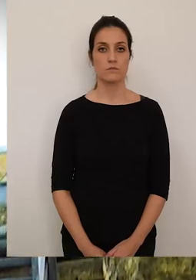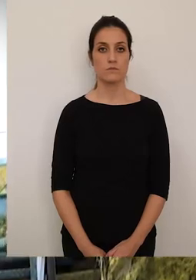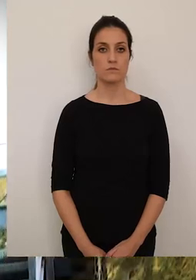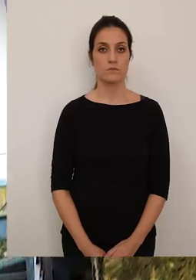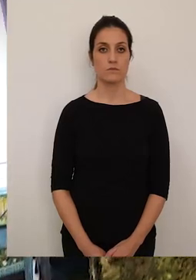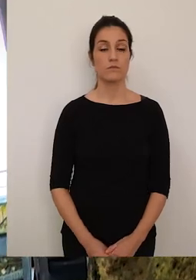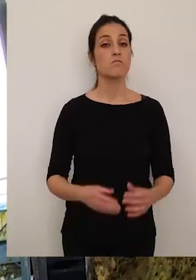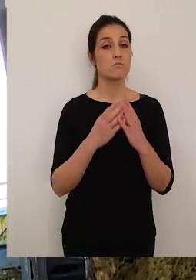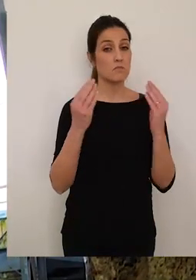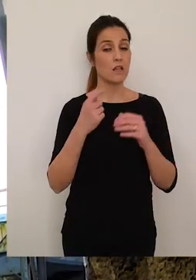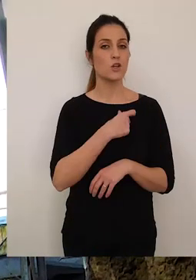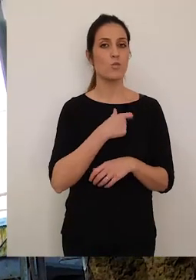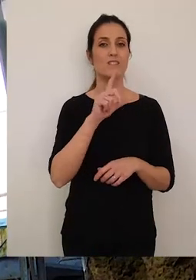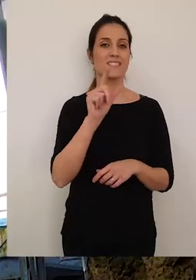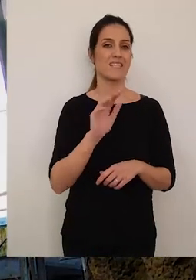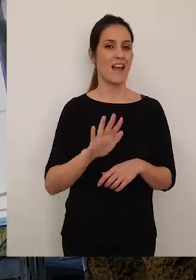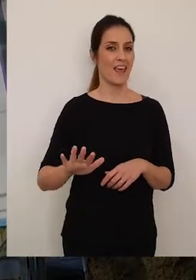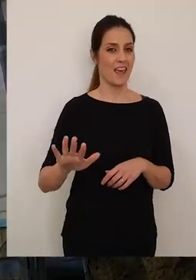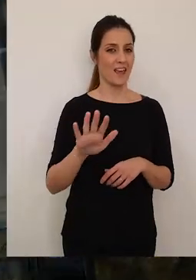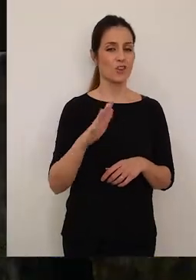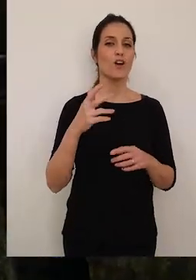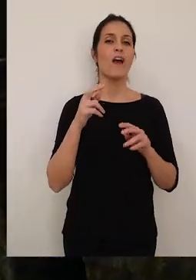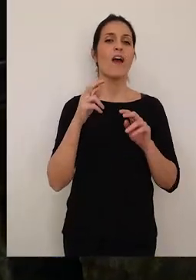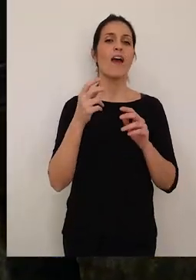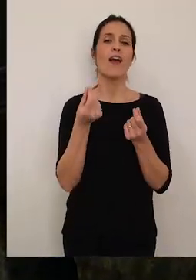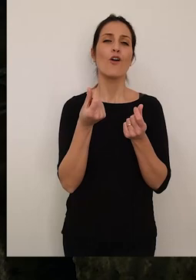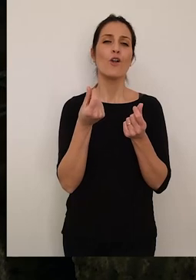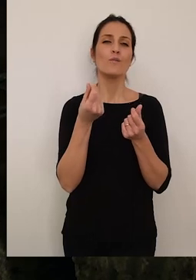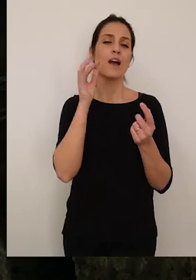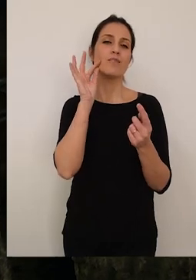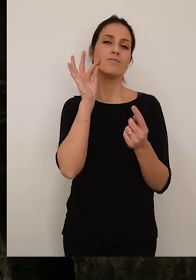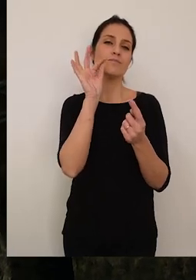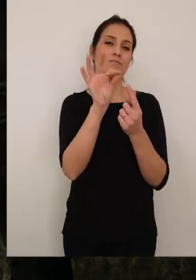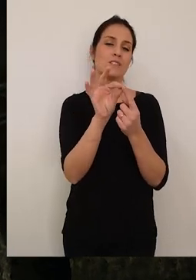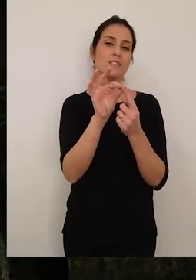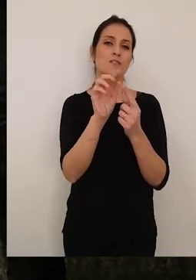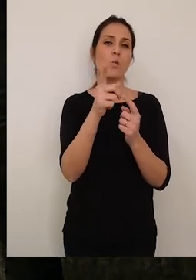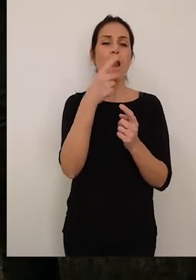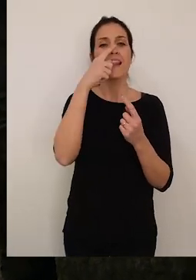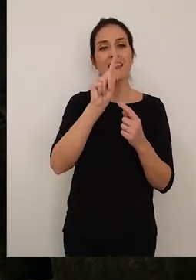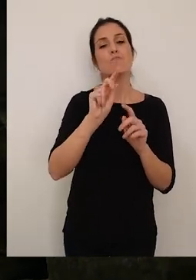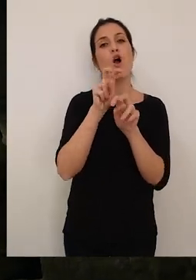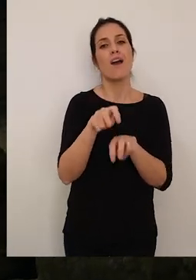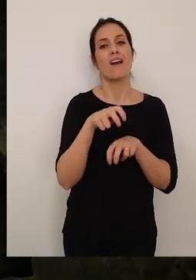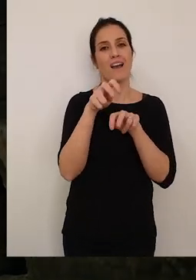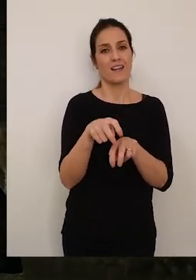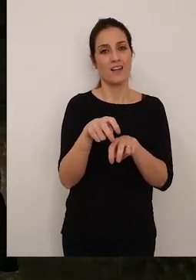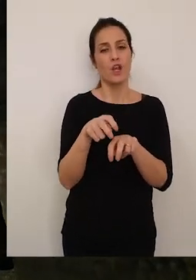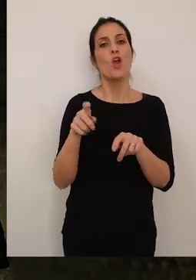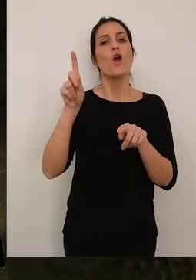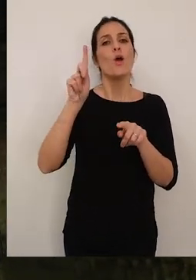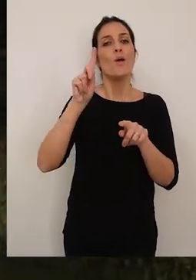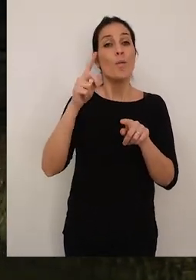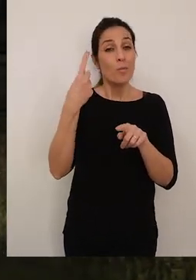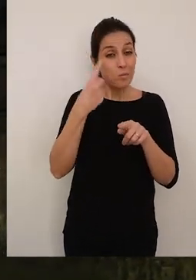Come per molti comuni del Salento, la cui economia principale era prevalentemente di tipo agricolo, l'esistenza e l'utilizzo di frantoi